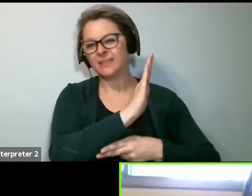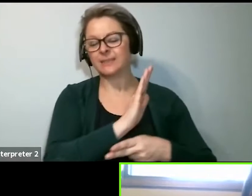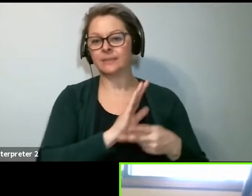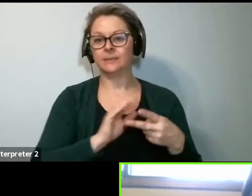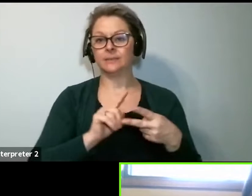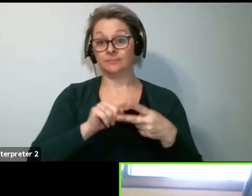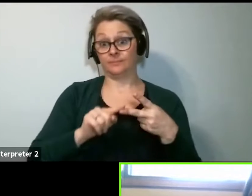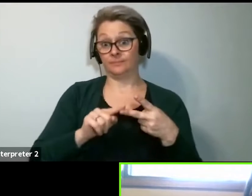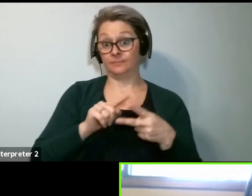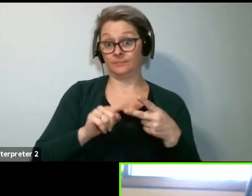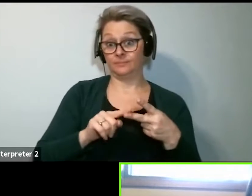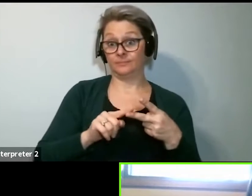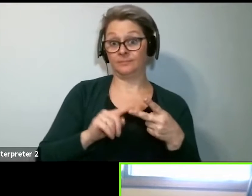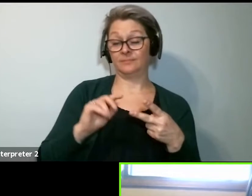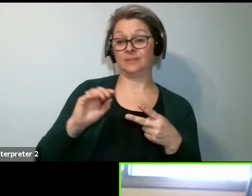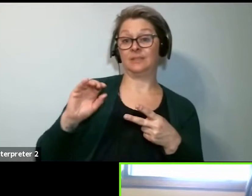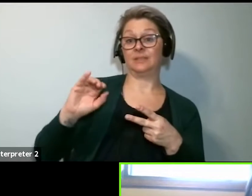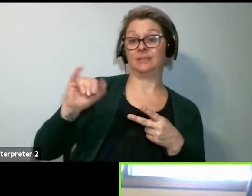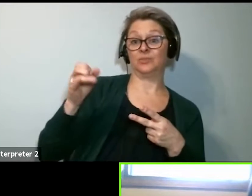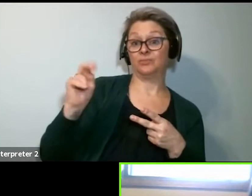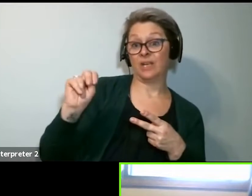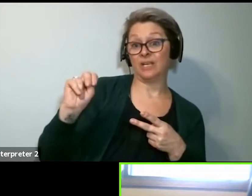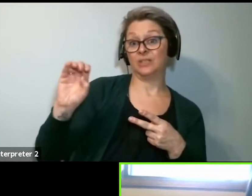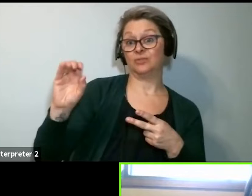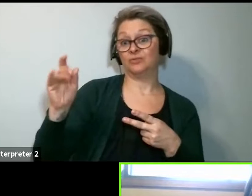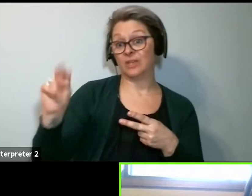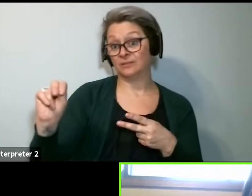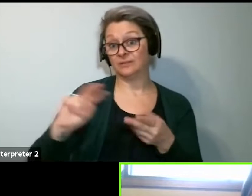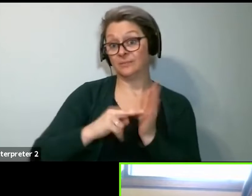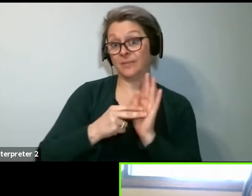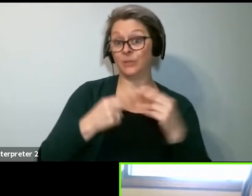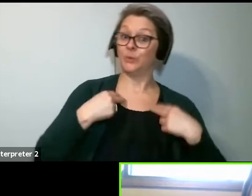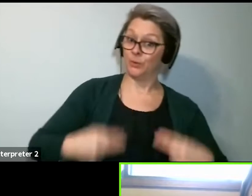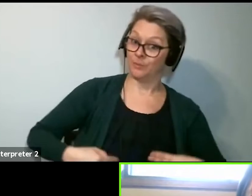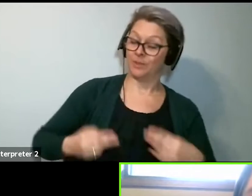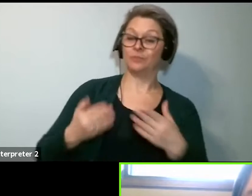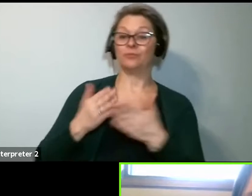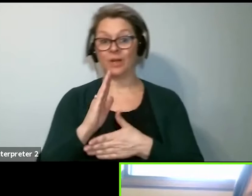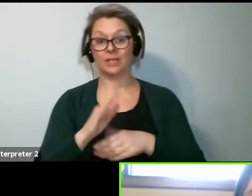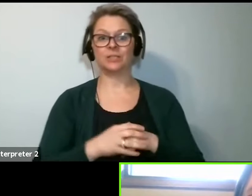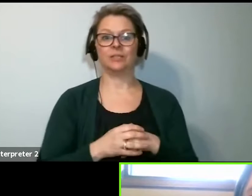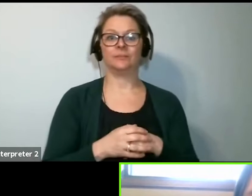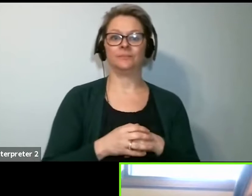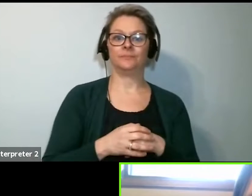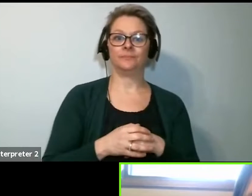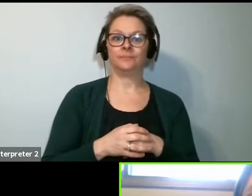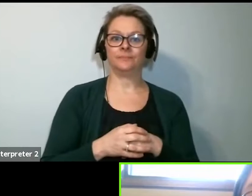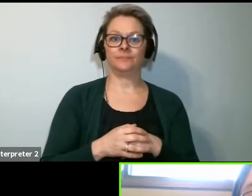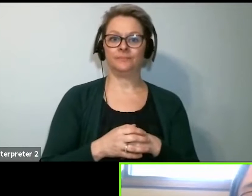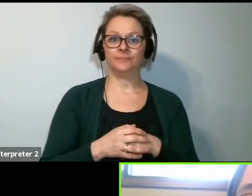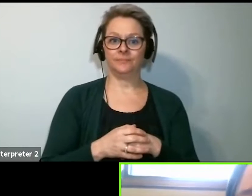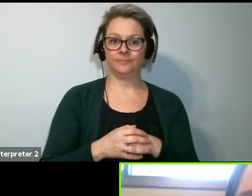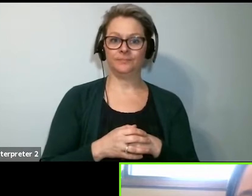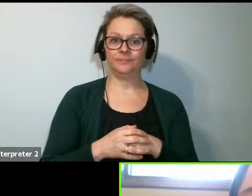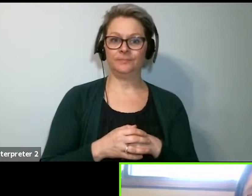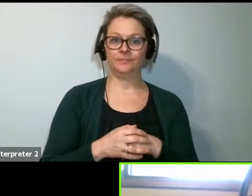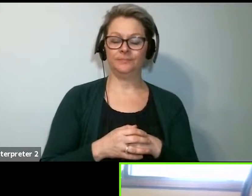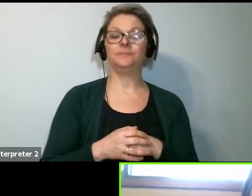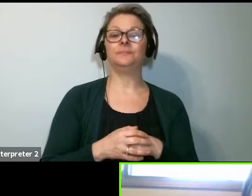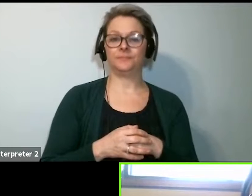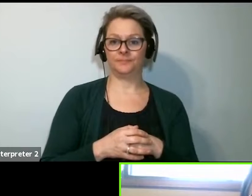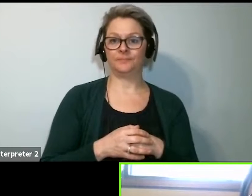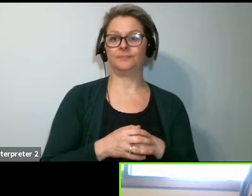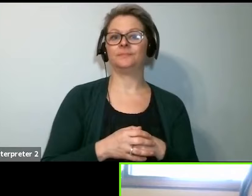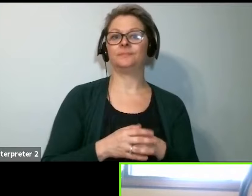So 人权 means, human rights. 障碍者的人权